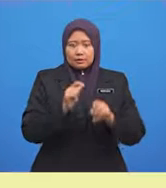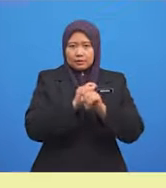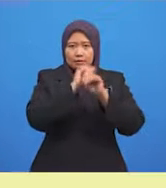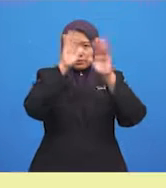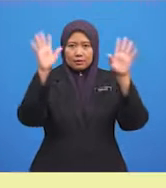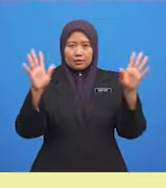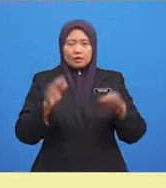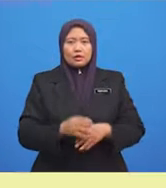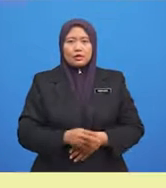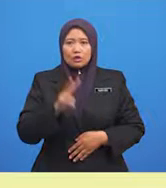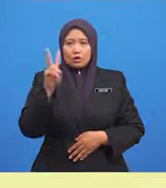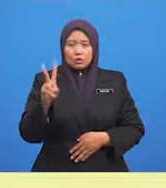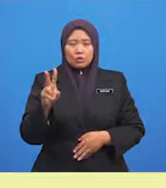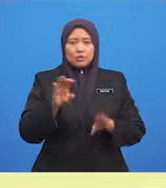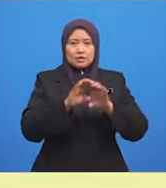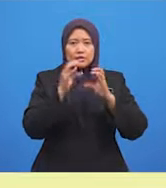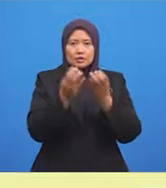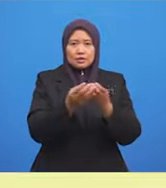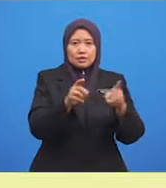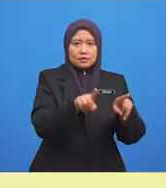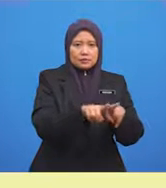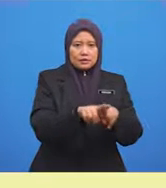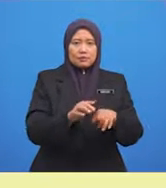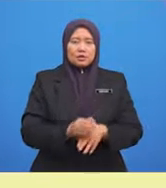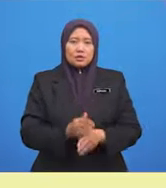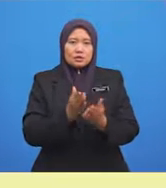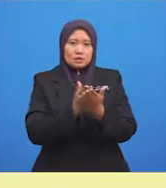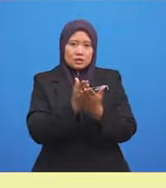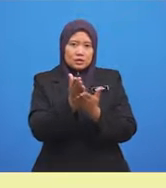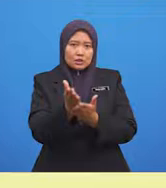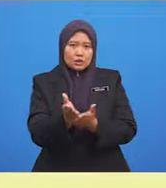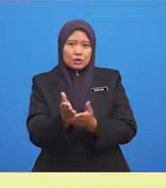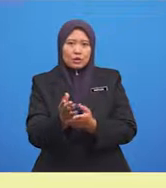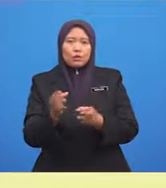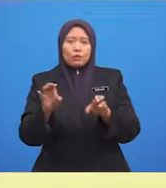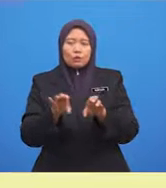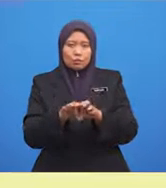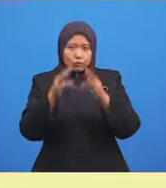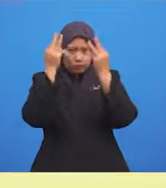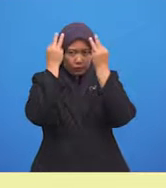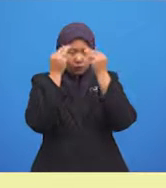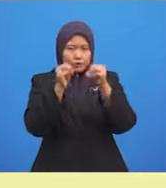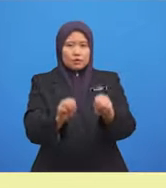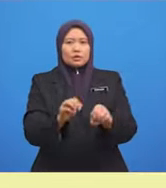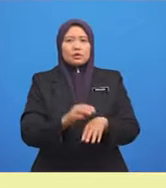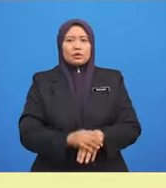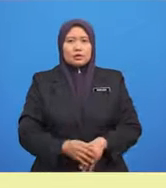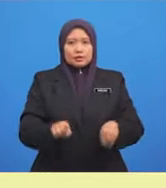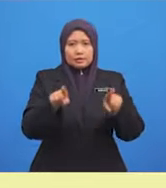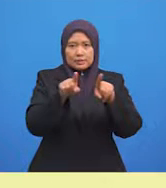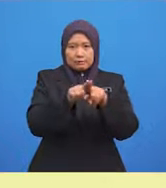set adalah sama dan seterusnya membuat generalisasi tentang kesamaan